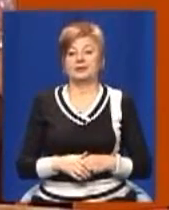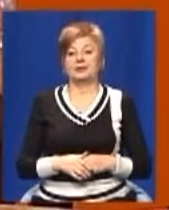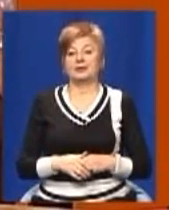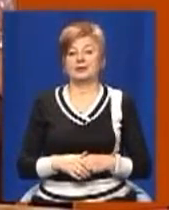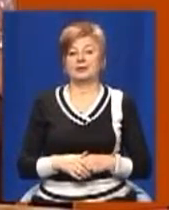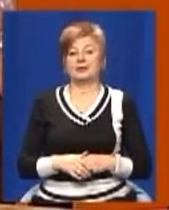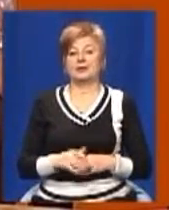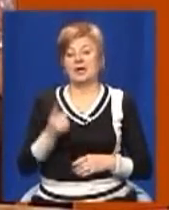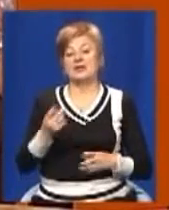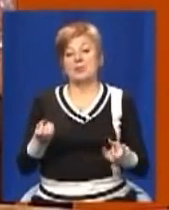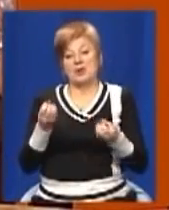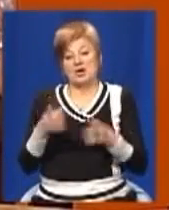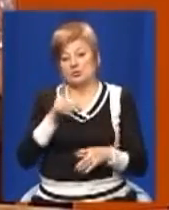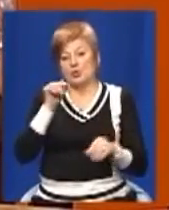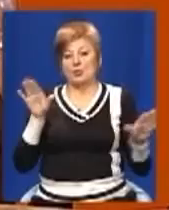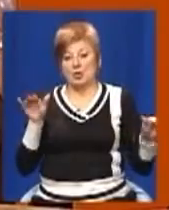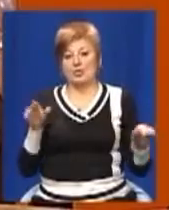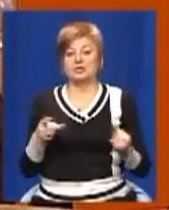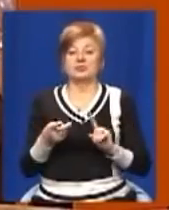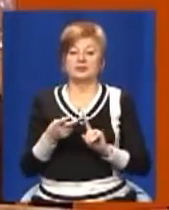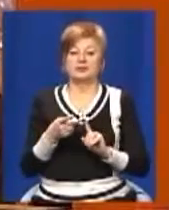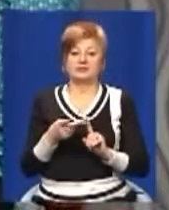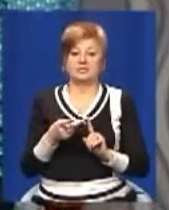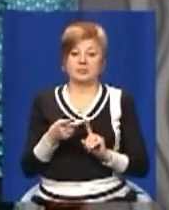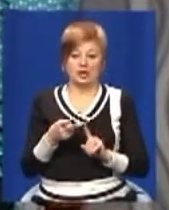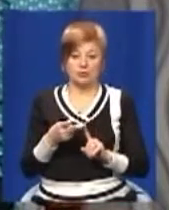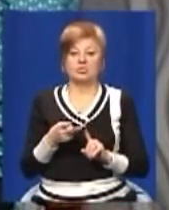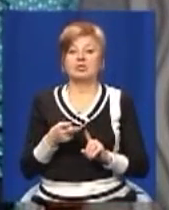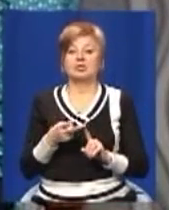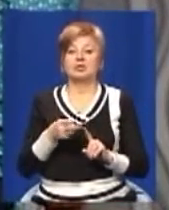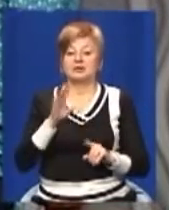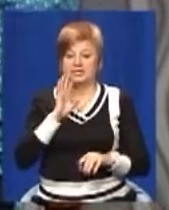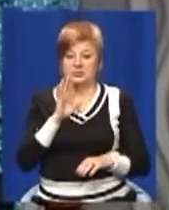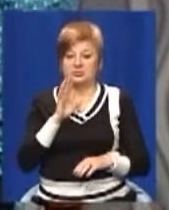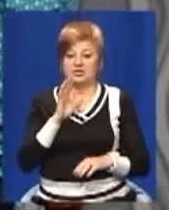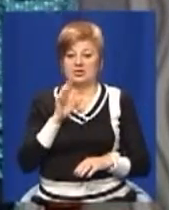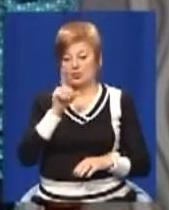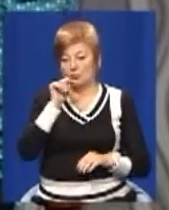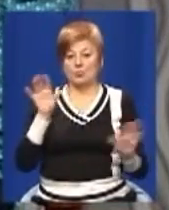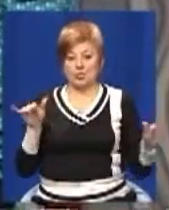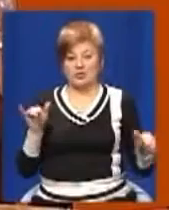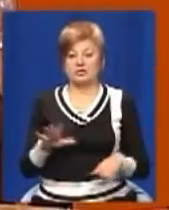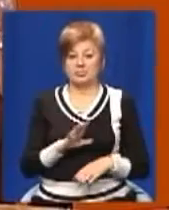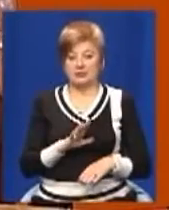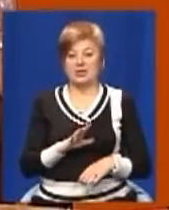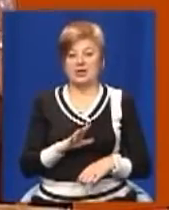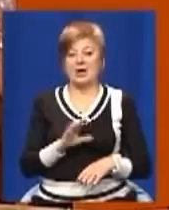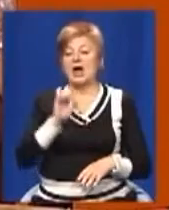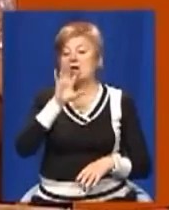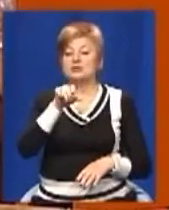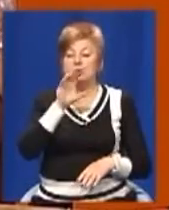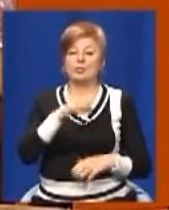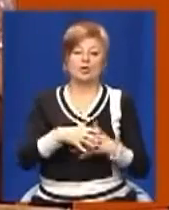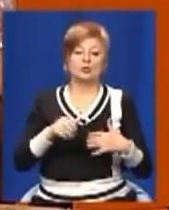один простой попугай, другий карела. І дівчинка. Одні попугайчики були? Так. А цуциків,